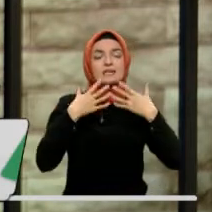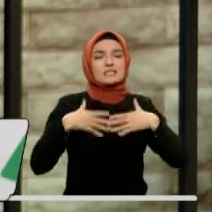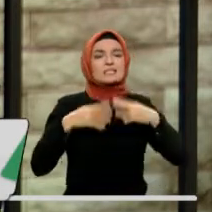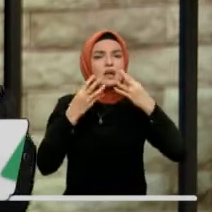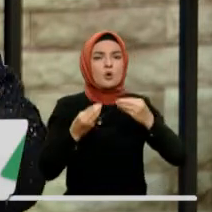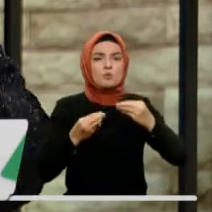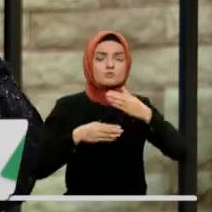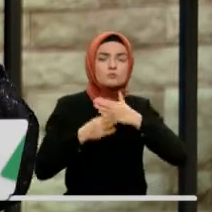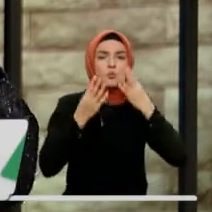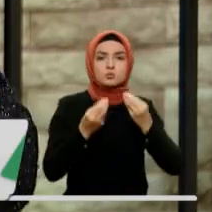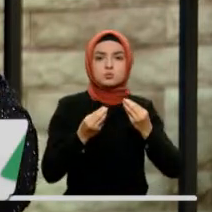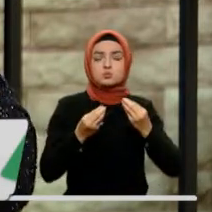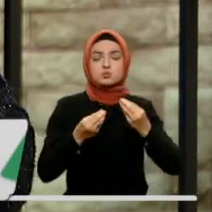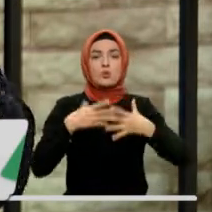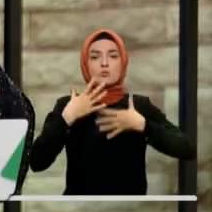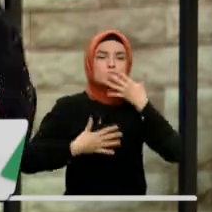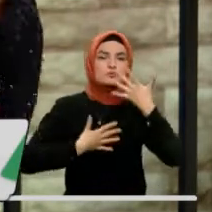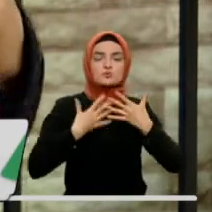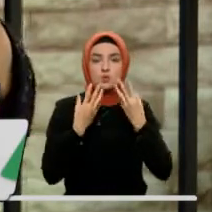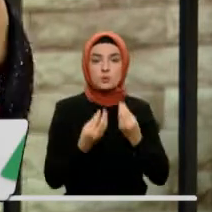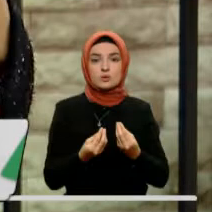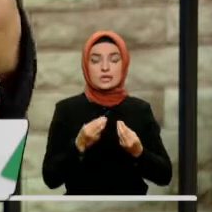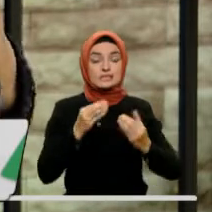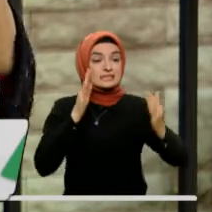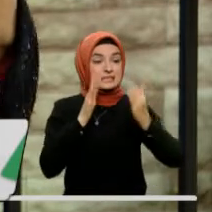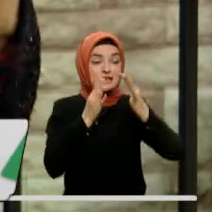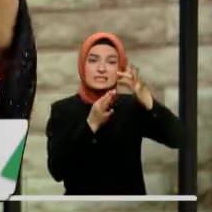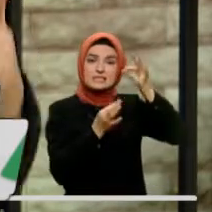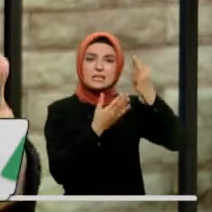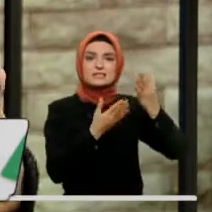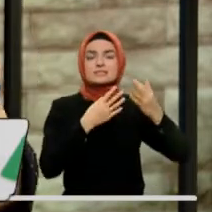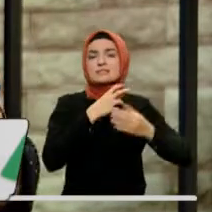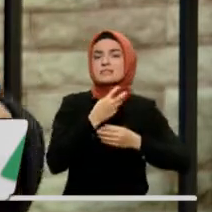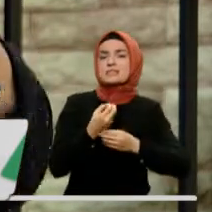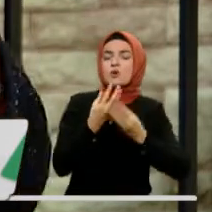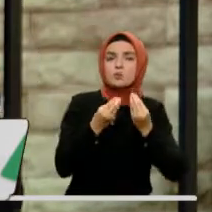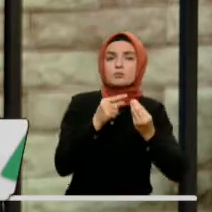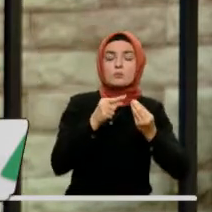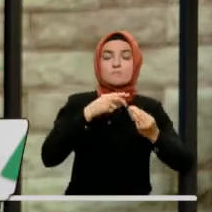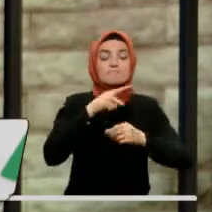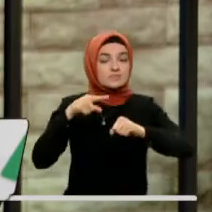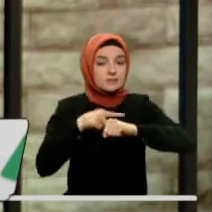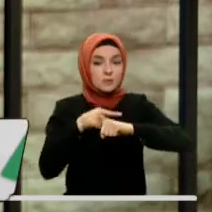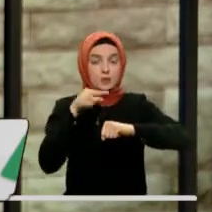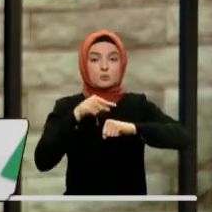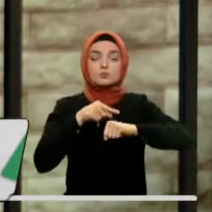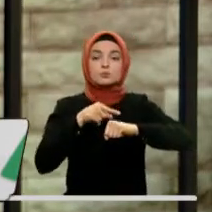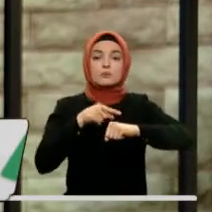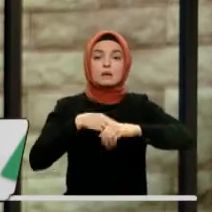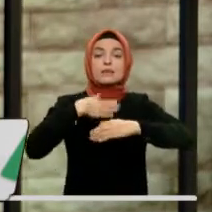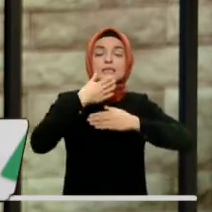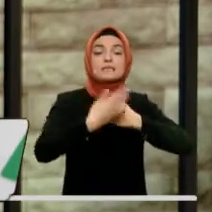çıkıp o hormonlar olgunlaşırken karşı cinse de ilgi duyması gereken bir dönem. Ama bu dönemi geleceğe